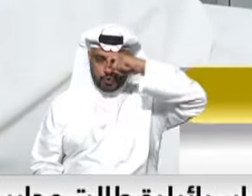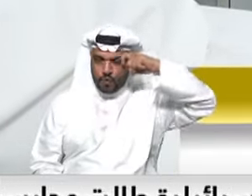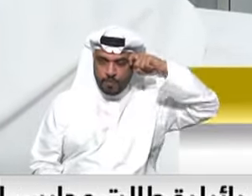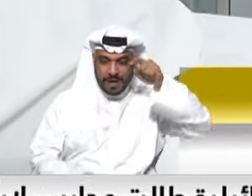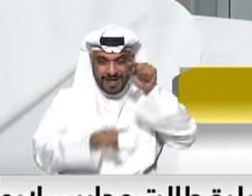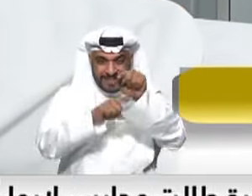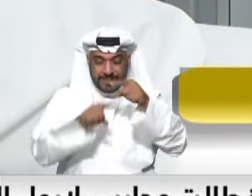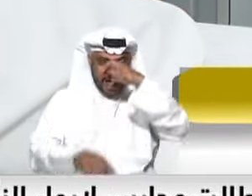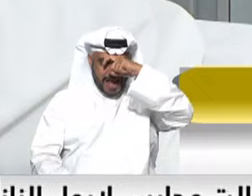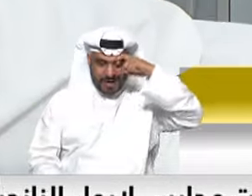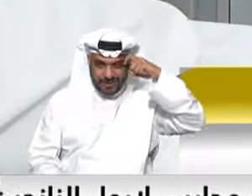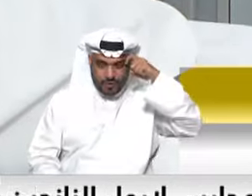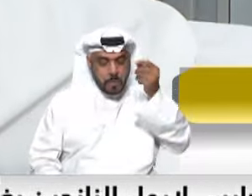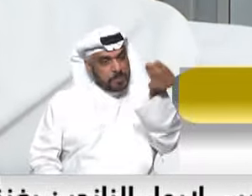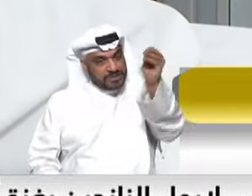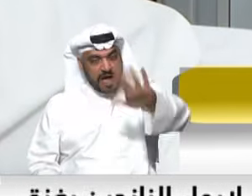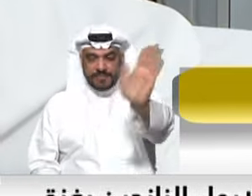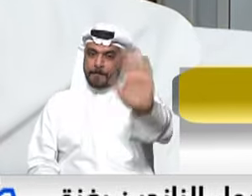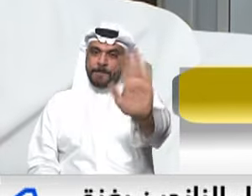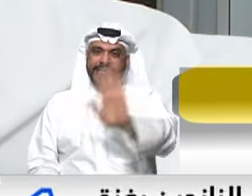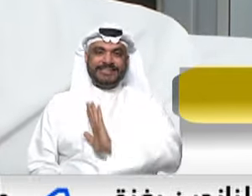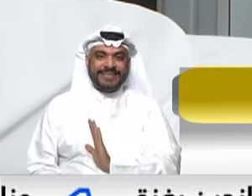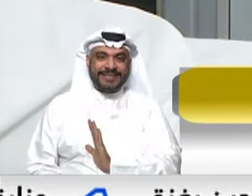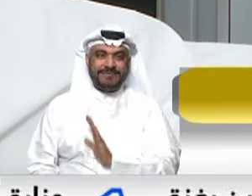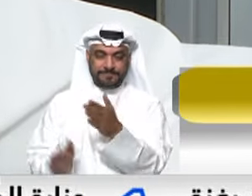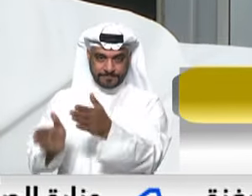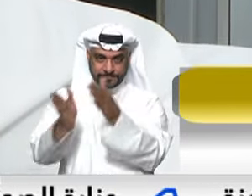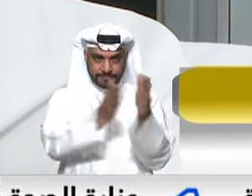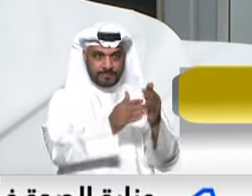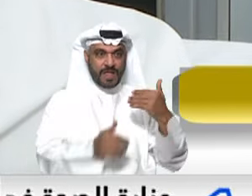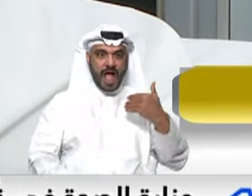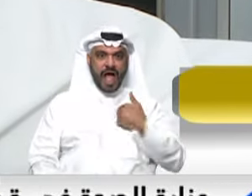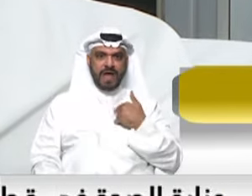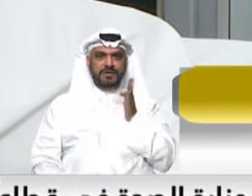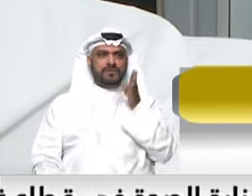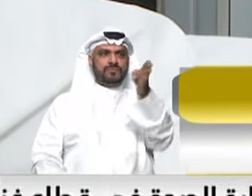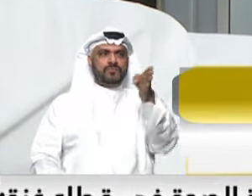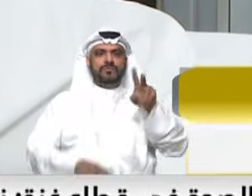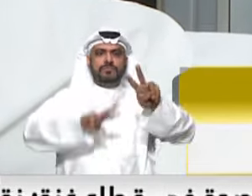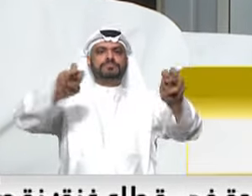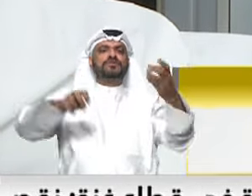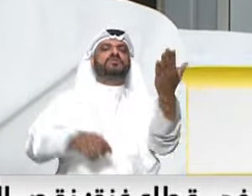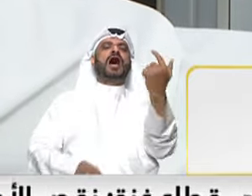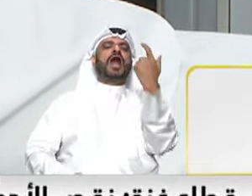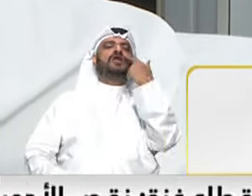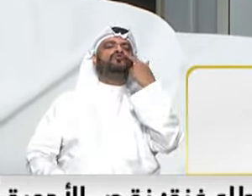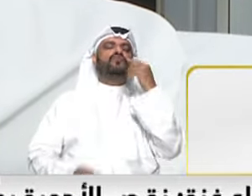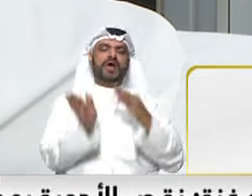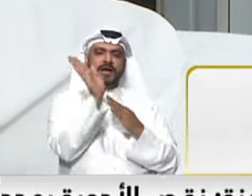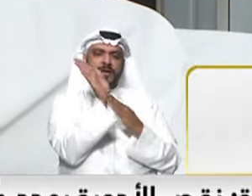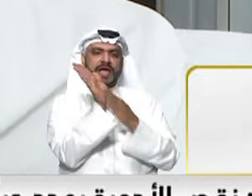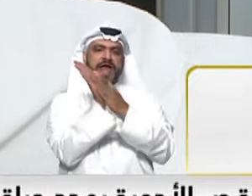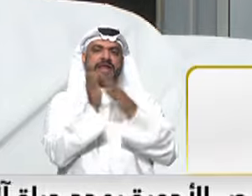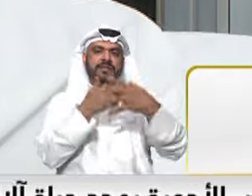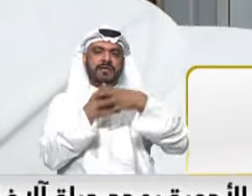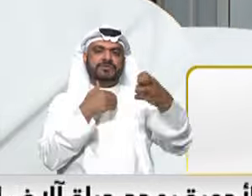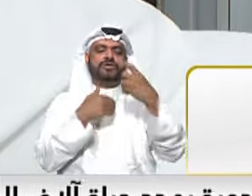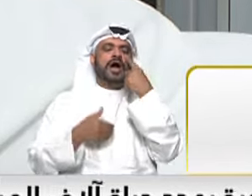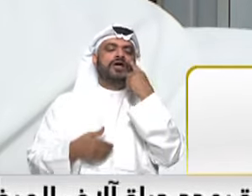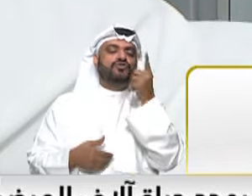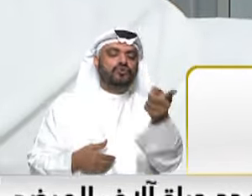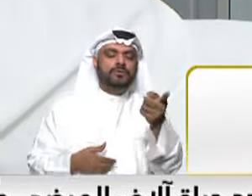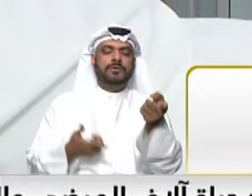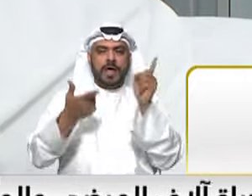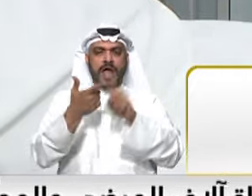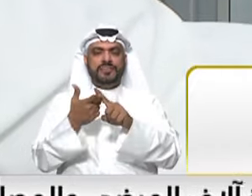مركز الجابرية بتنفيذ عدة قرارات إغلاق بحق مكاتب العمالة المنزلية التي لم تلتزم في قرارات الوزارة،